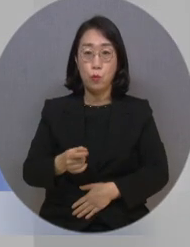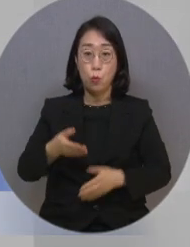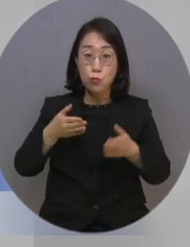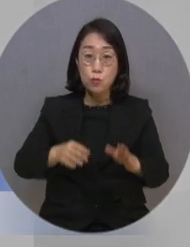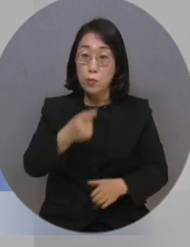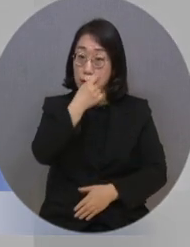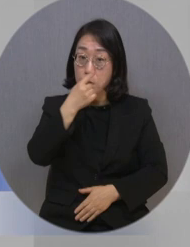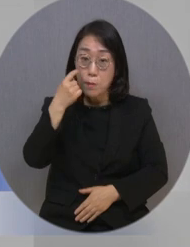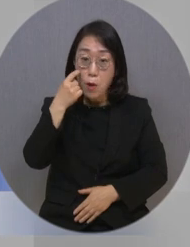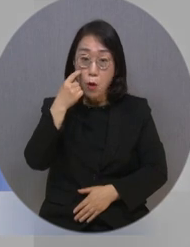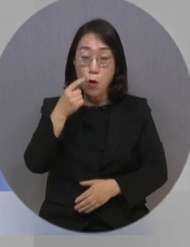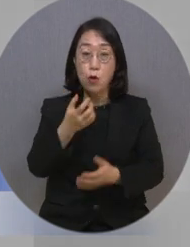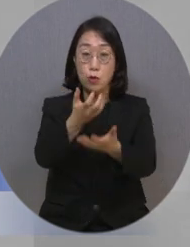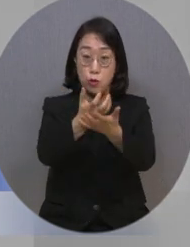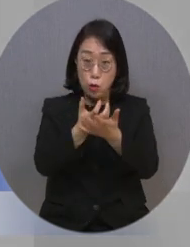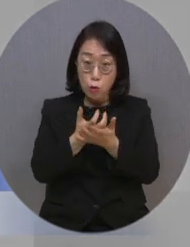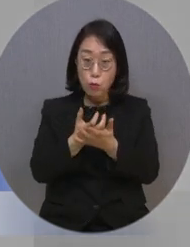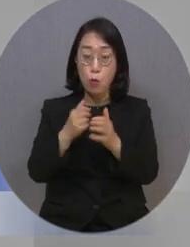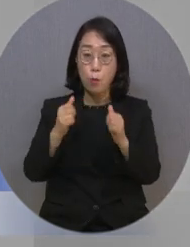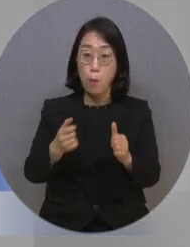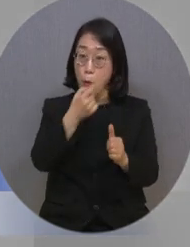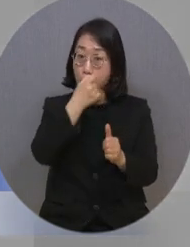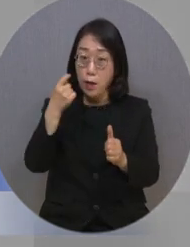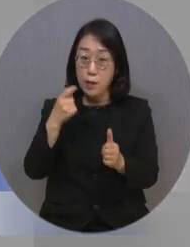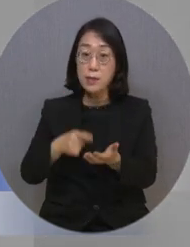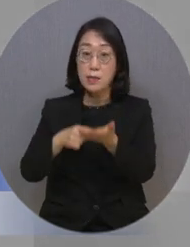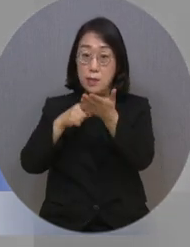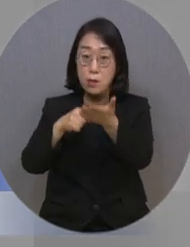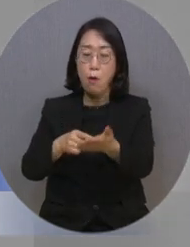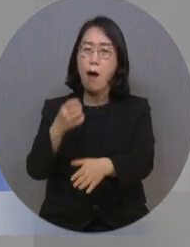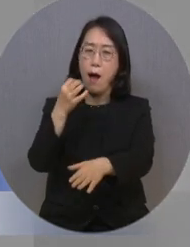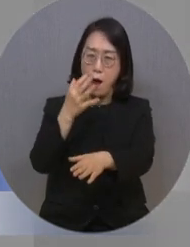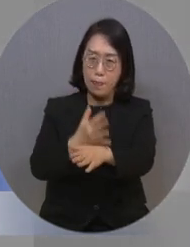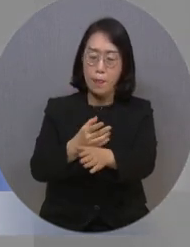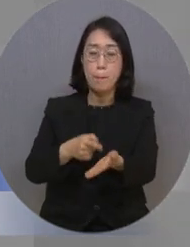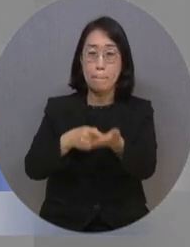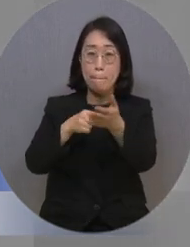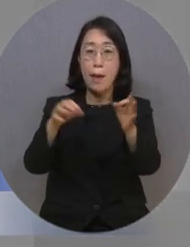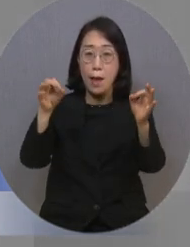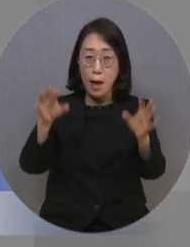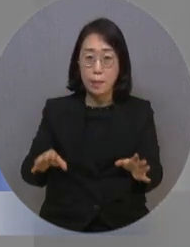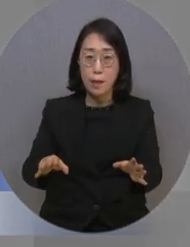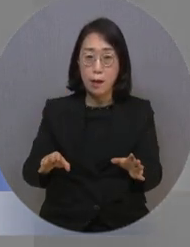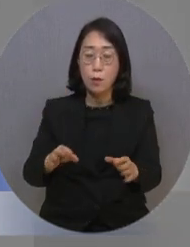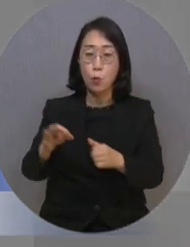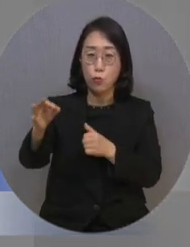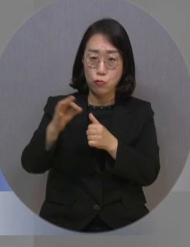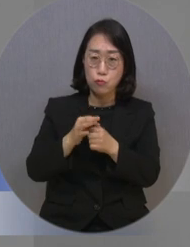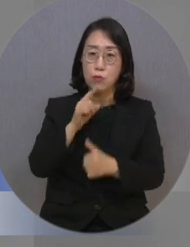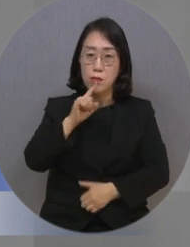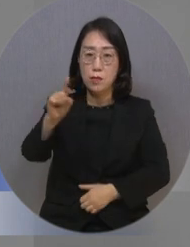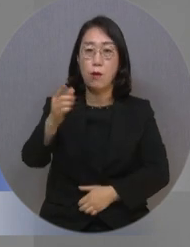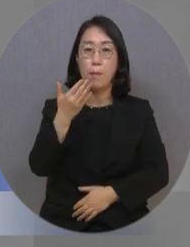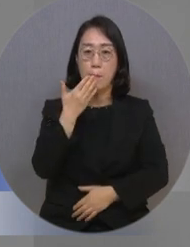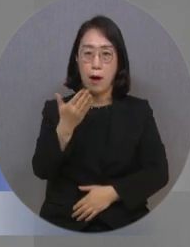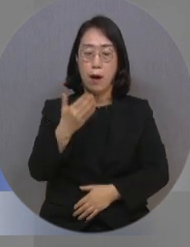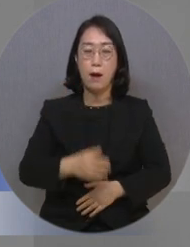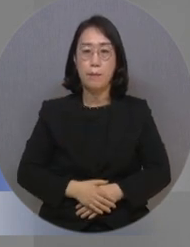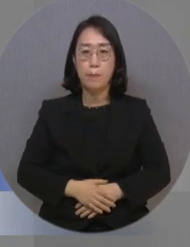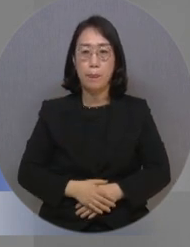출생증명서류나 법원에 출생 확인을 신청한 서류만으로도 아동수당을 신청할 수 있다고 말했습니다